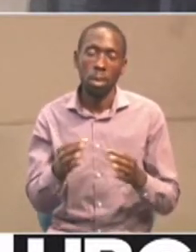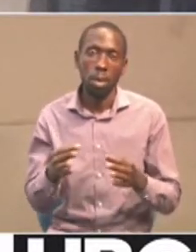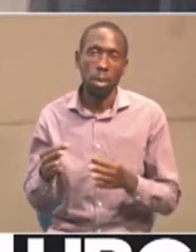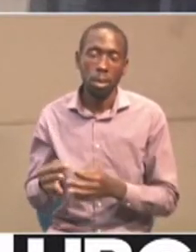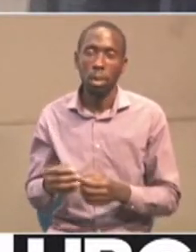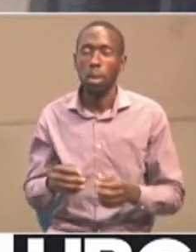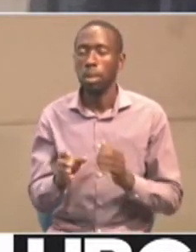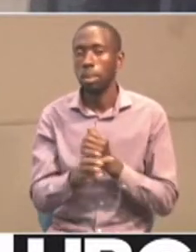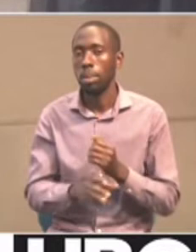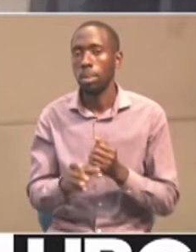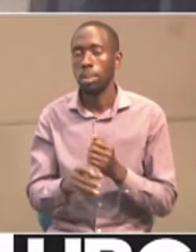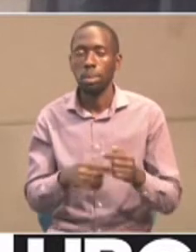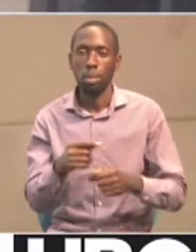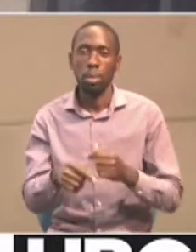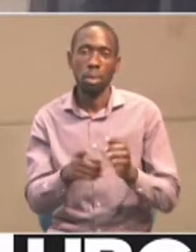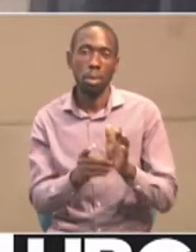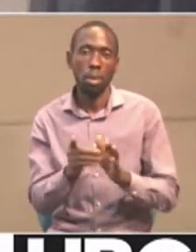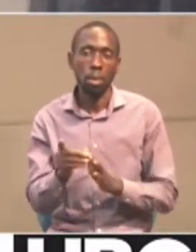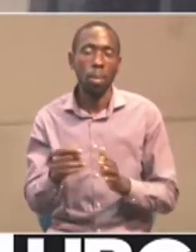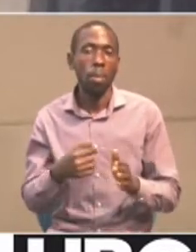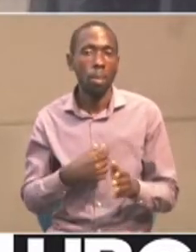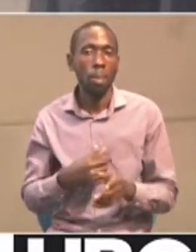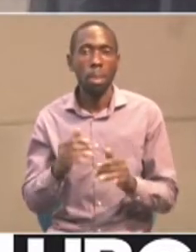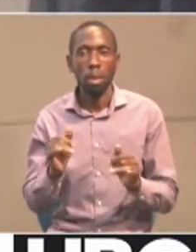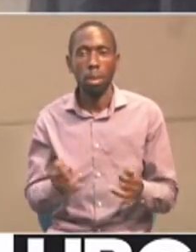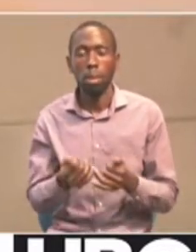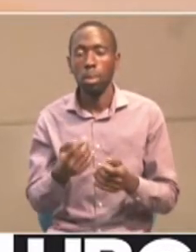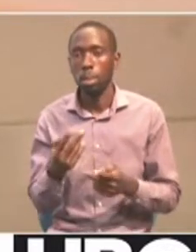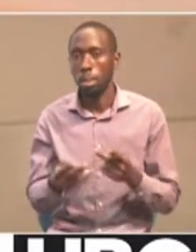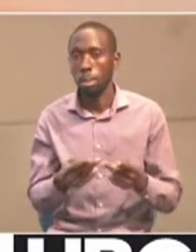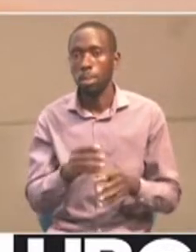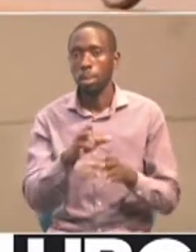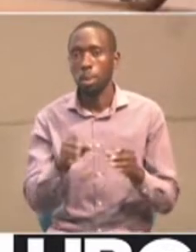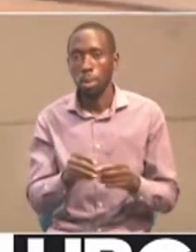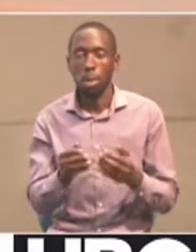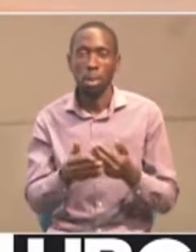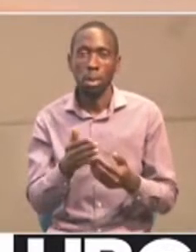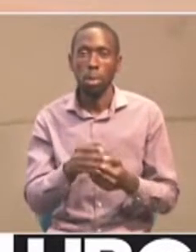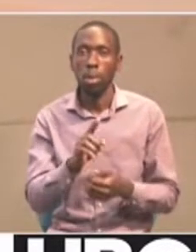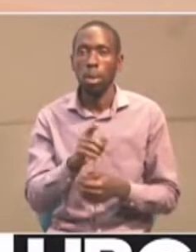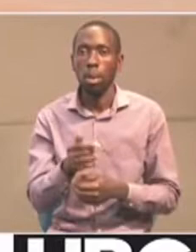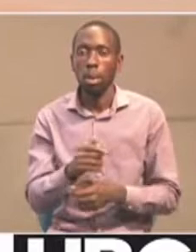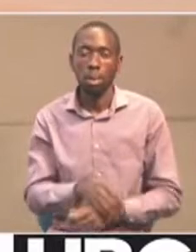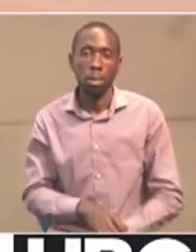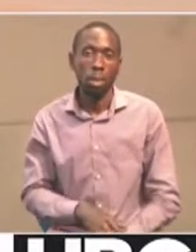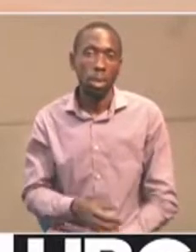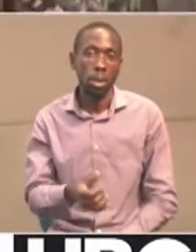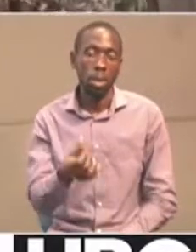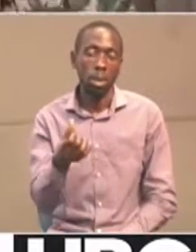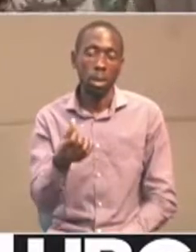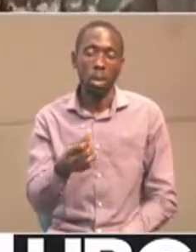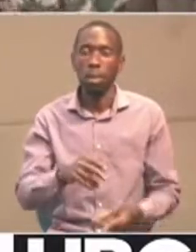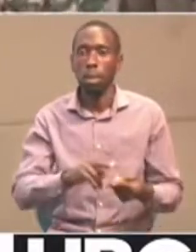mu maaso. Tulaane okulaba nga buli muntu yenna weefaako. Buli mukaaga Februari lukuzibwa okujjukira